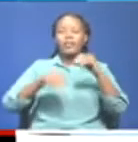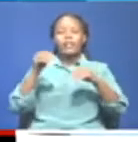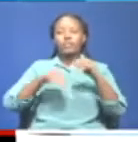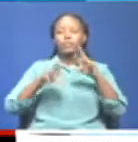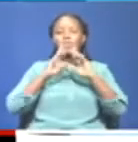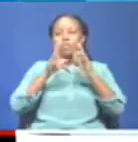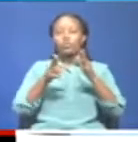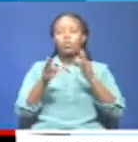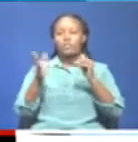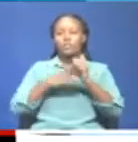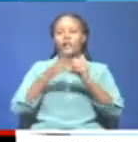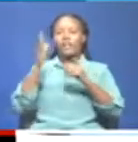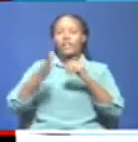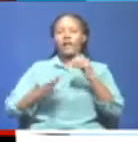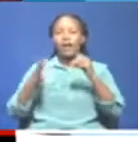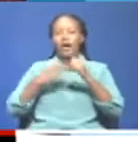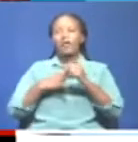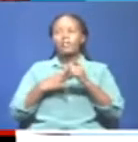wa nane